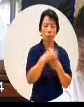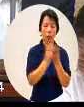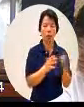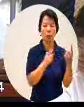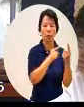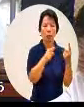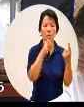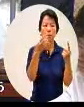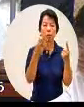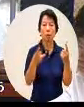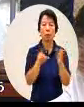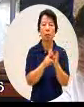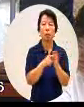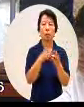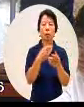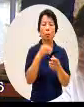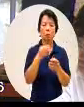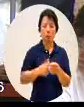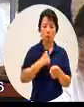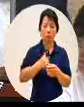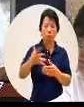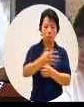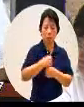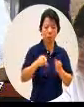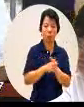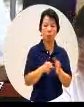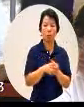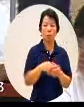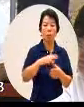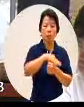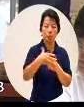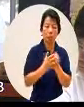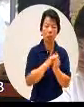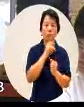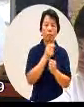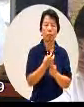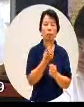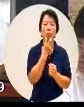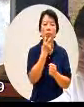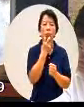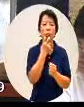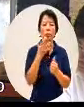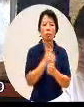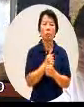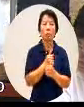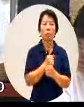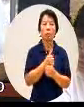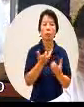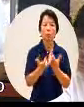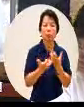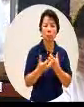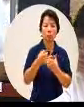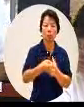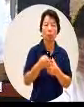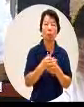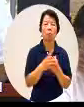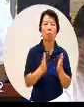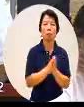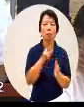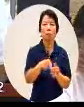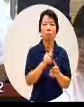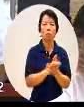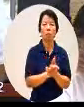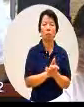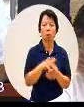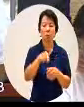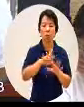到3月我們10收數當然這個包括中央統籌分配款要把中央統籌分款扣掉啊你這個